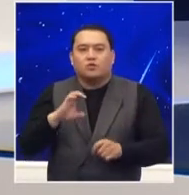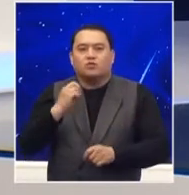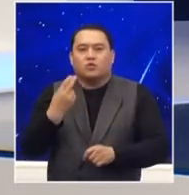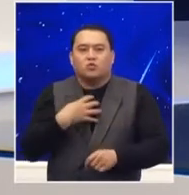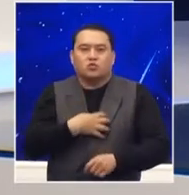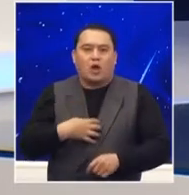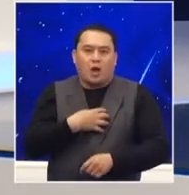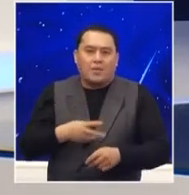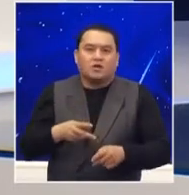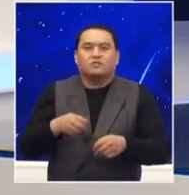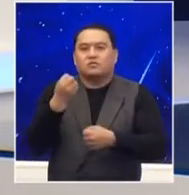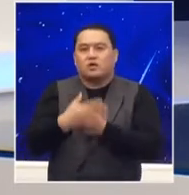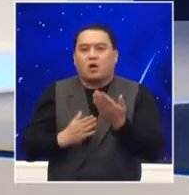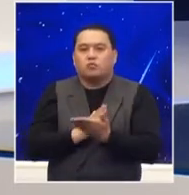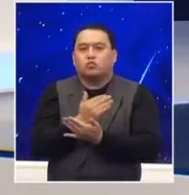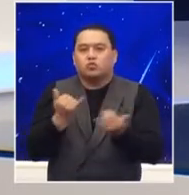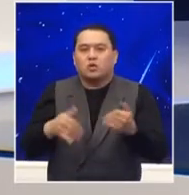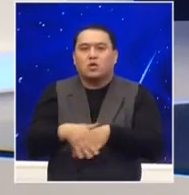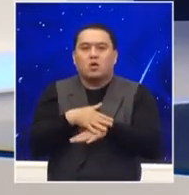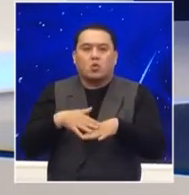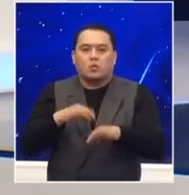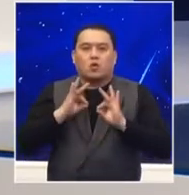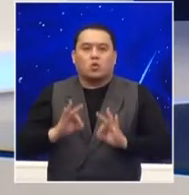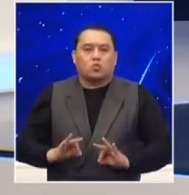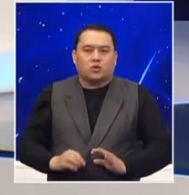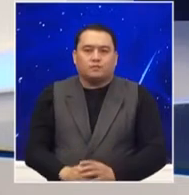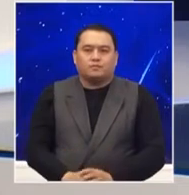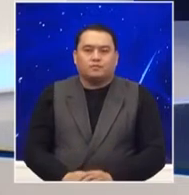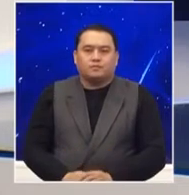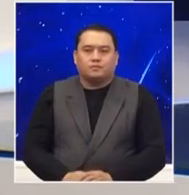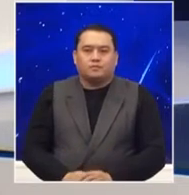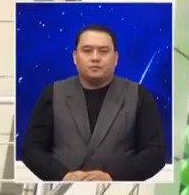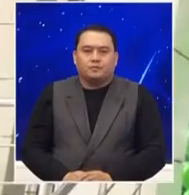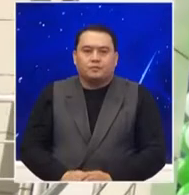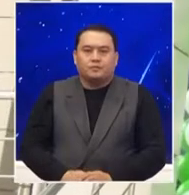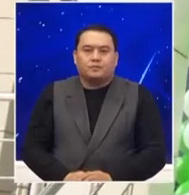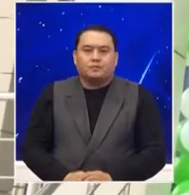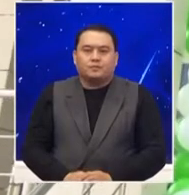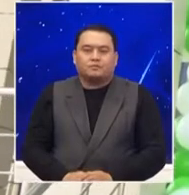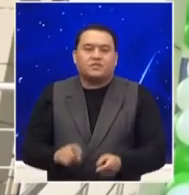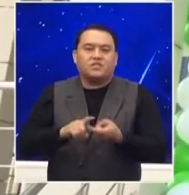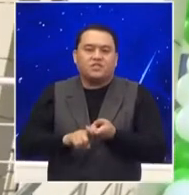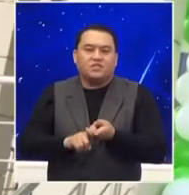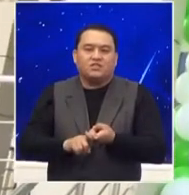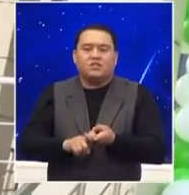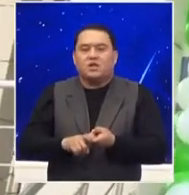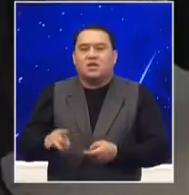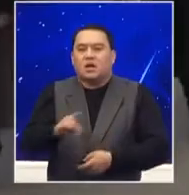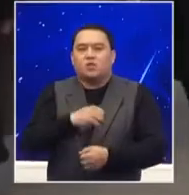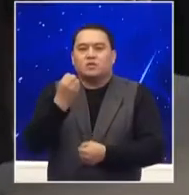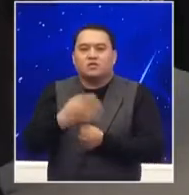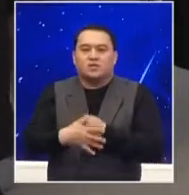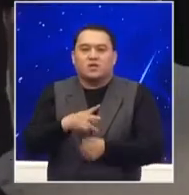социальных объектов Центра обслуживания населения и районной прокуратуры. В связи с обретением статуса